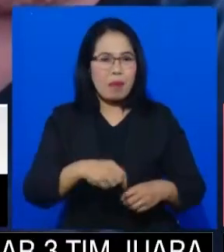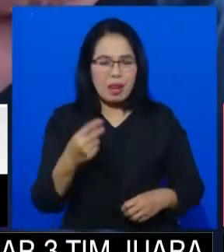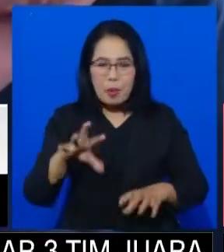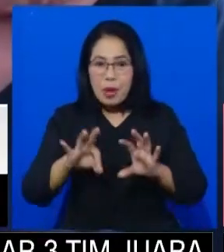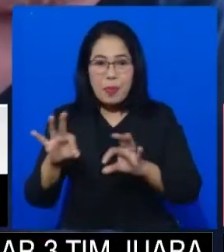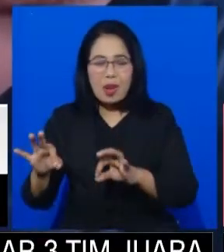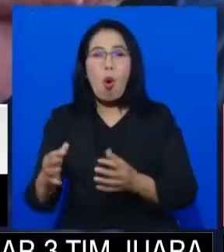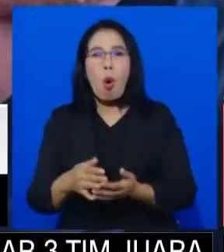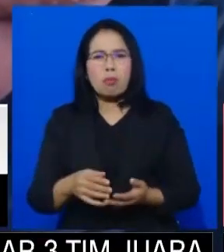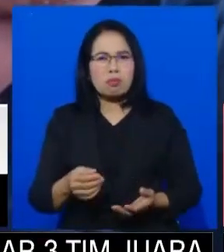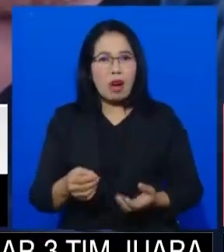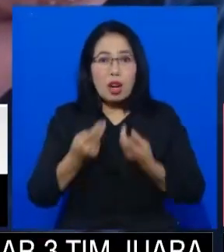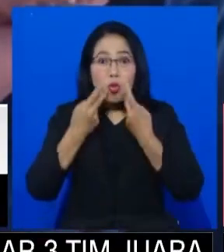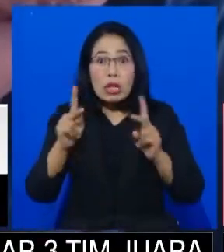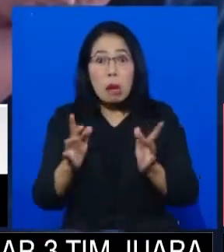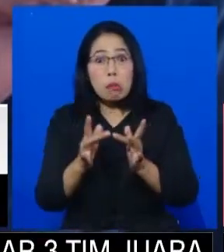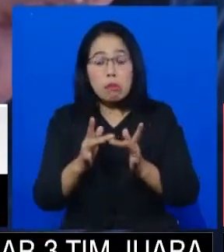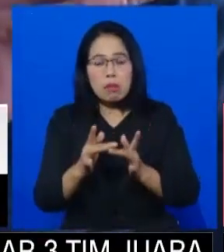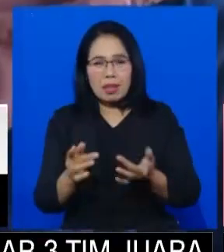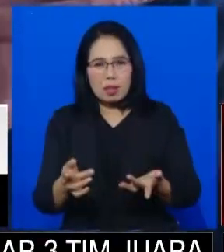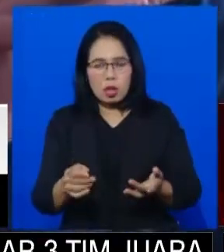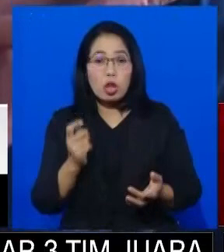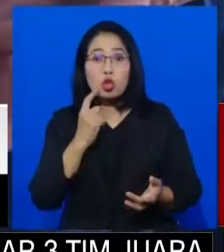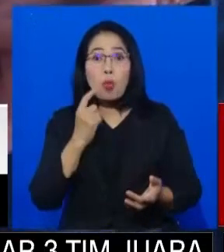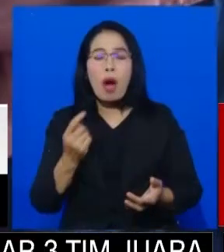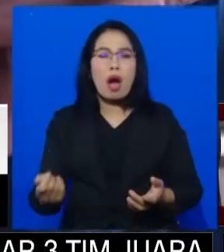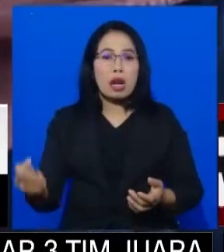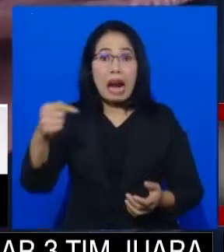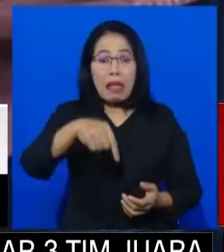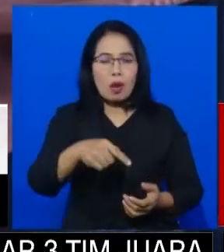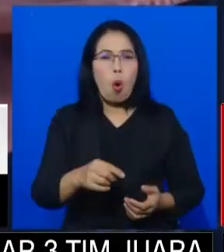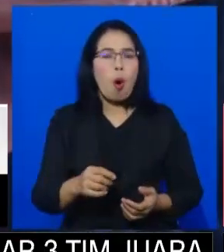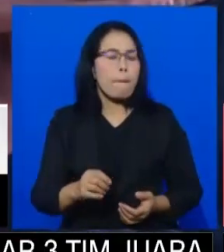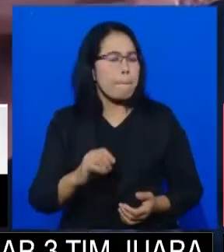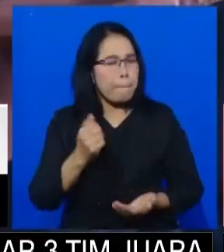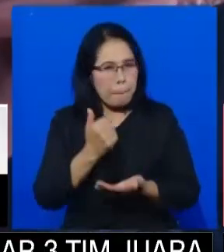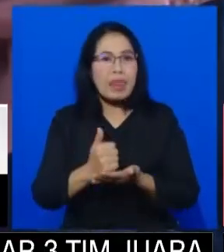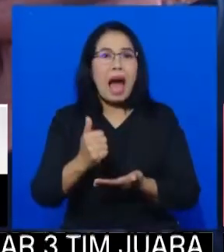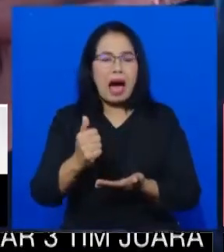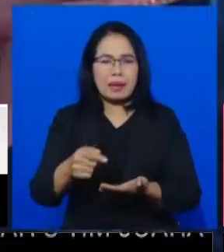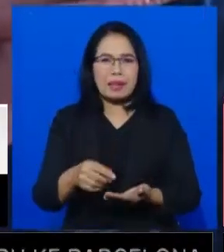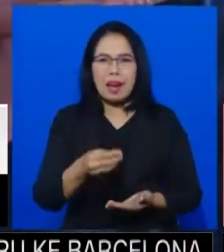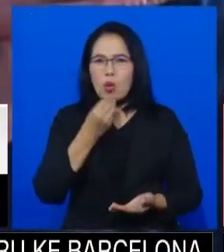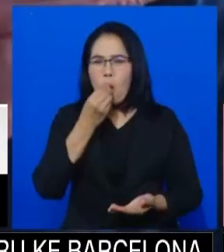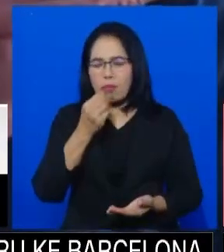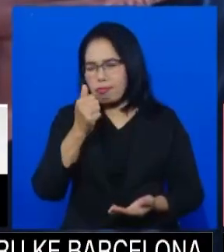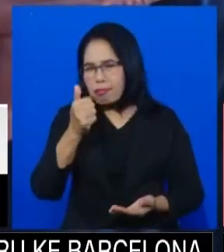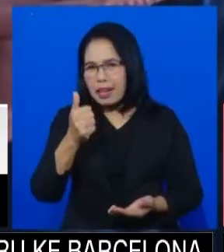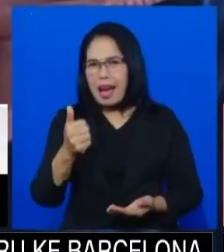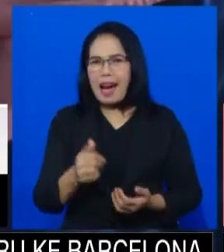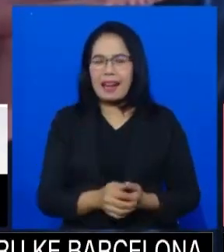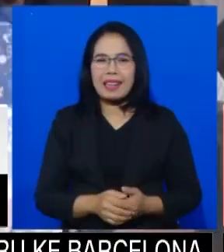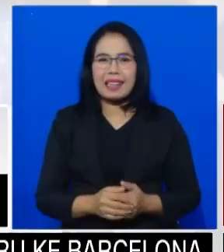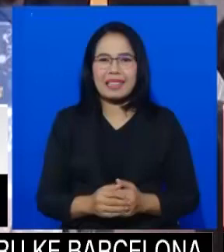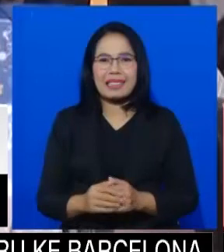steak di sini, katanya enak banget dan akhirnya kita penasaran, akhirnya kita nyoba ke sini dan ternyata rasanya emang bener enak banget. Harganya juga sesuai dengan dia dompet-dompet kita lah, jadi emang rasanya juga